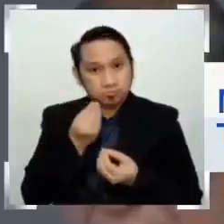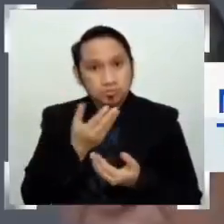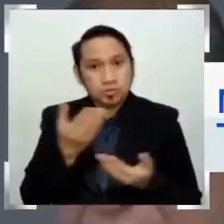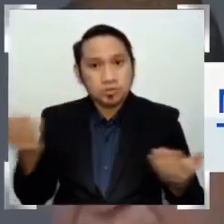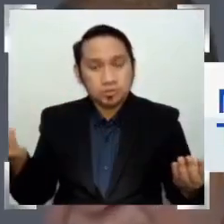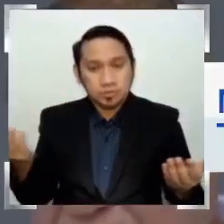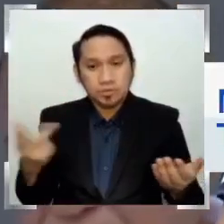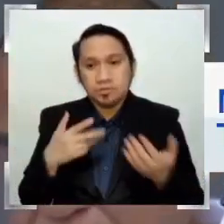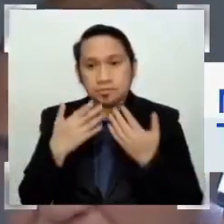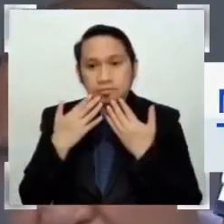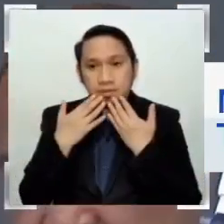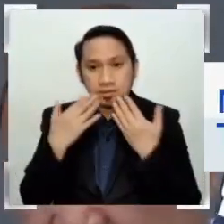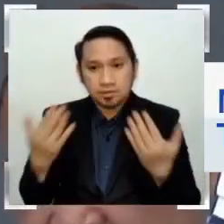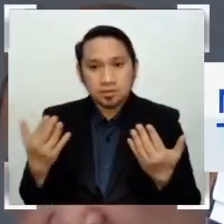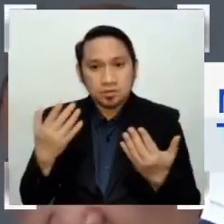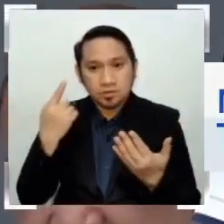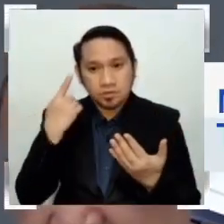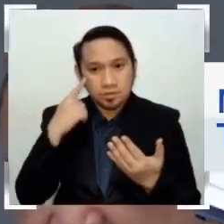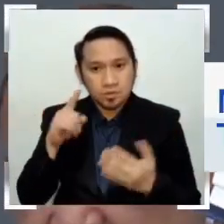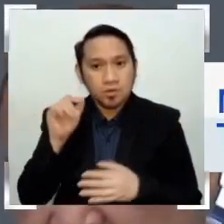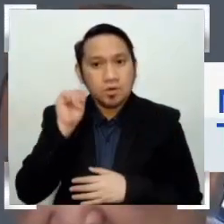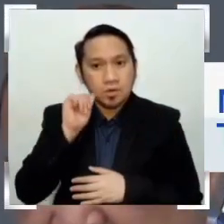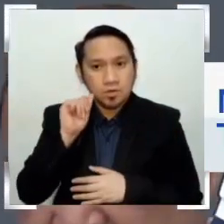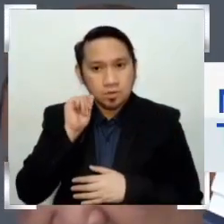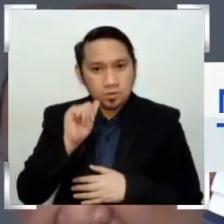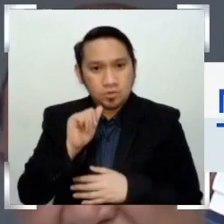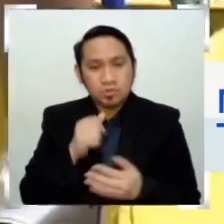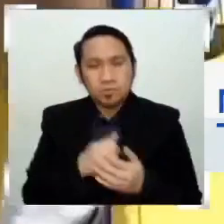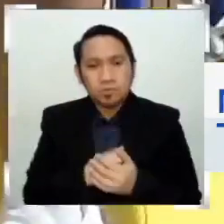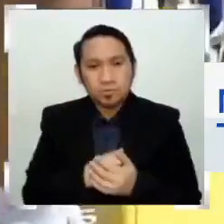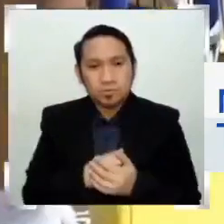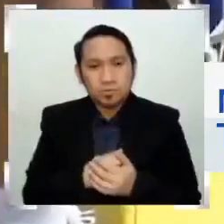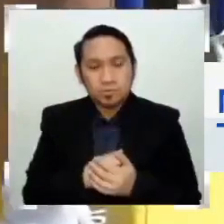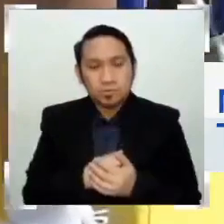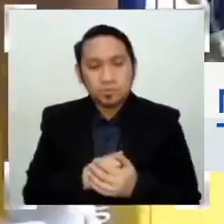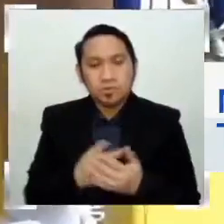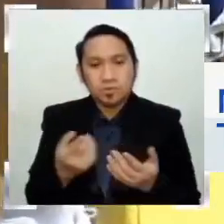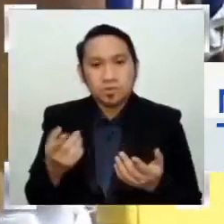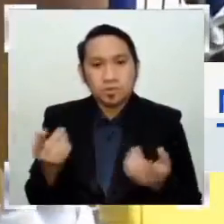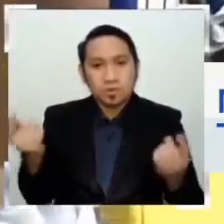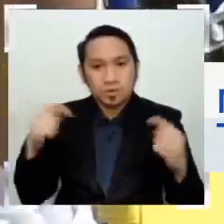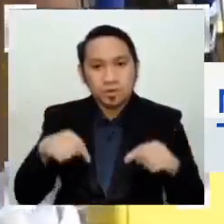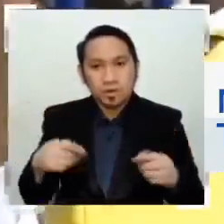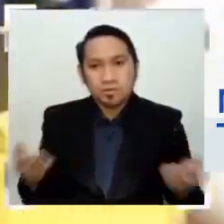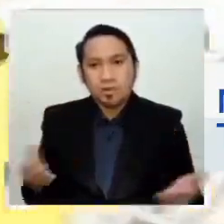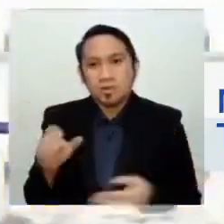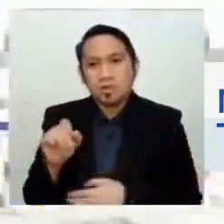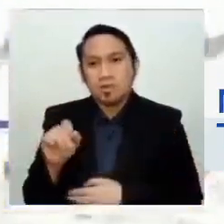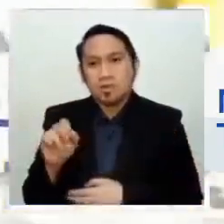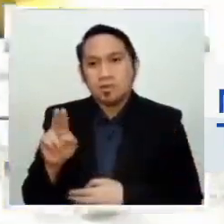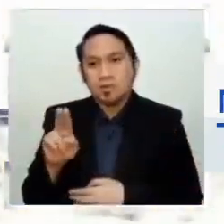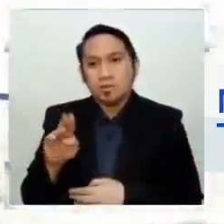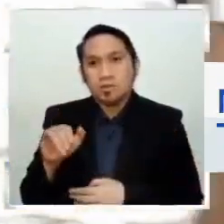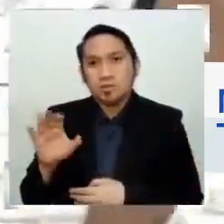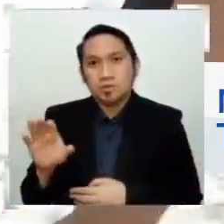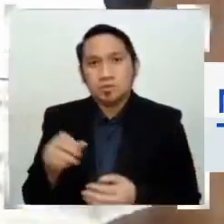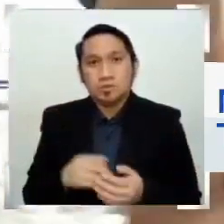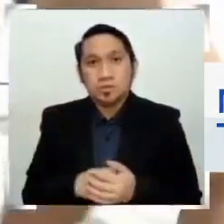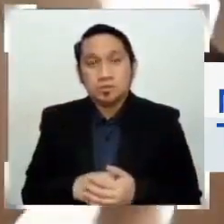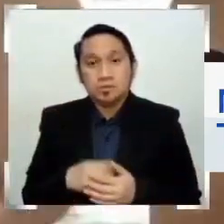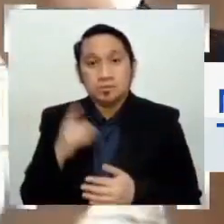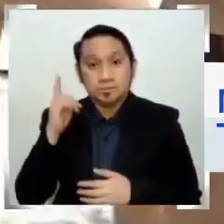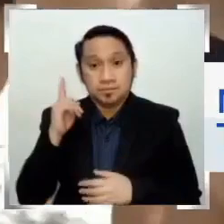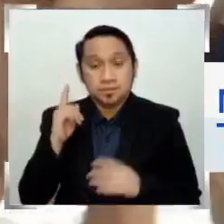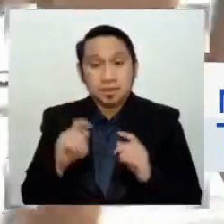gratitude for always looking at Subic. Si Trisha Mayparas, team captain ng San Beda Lady Red